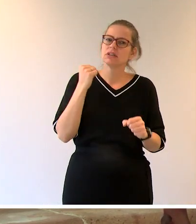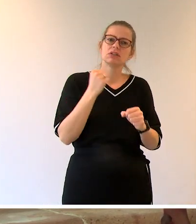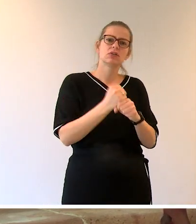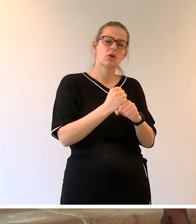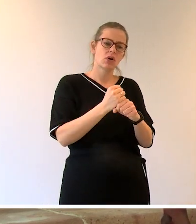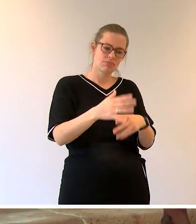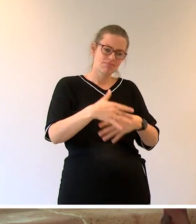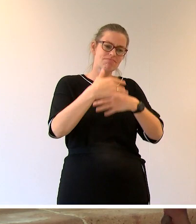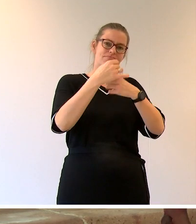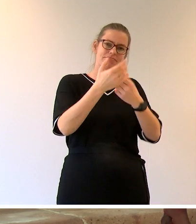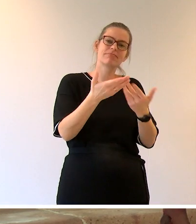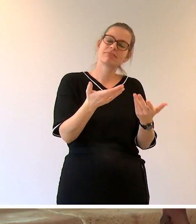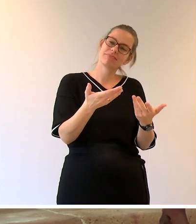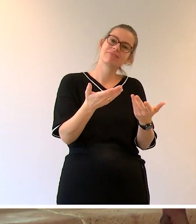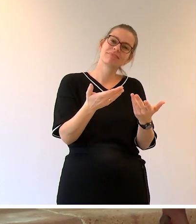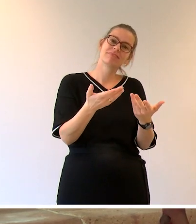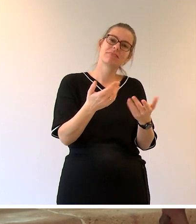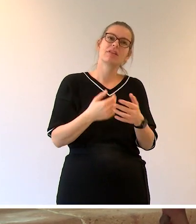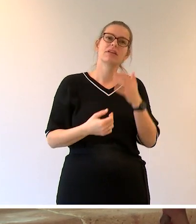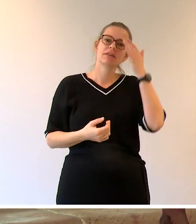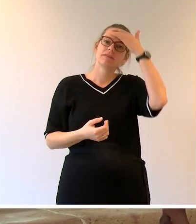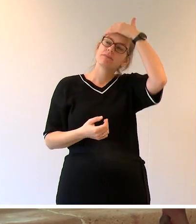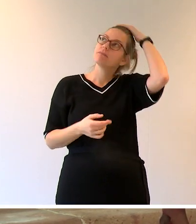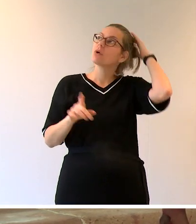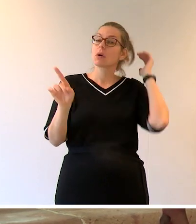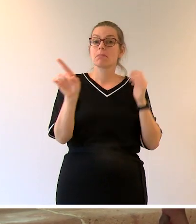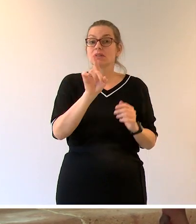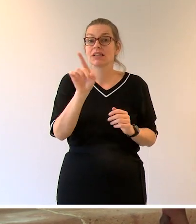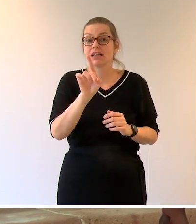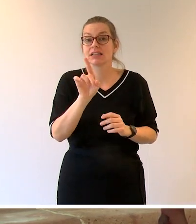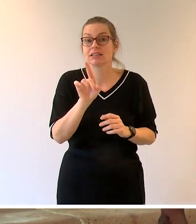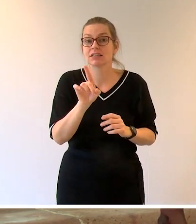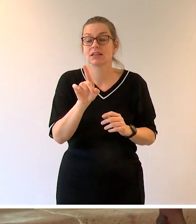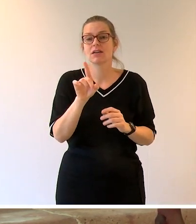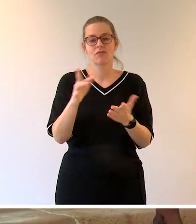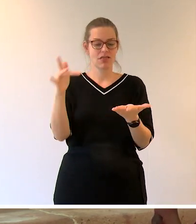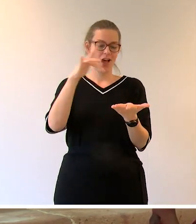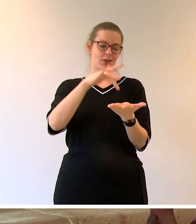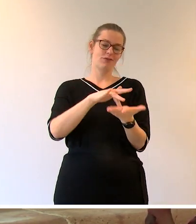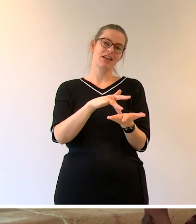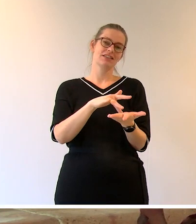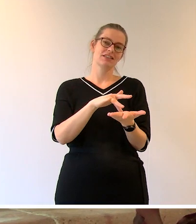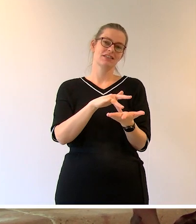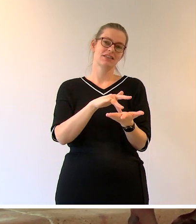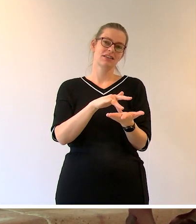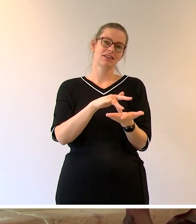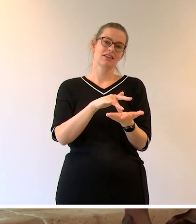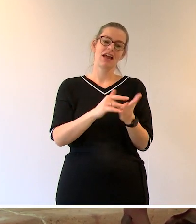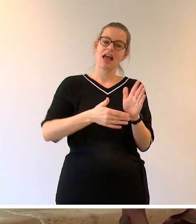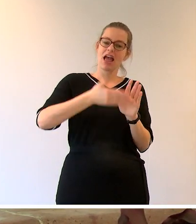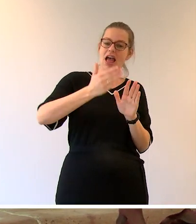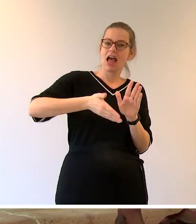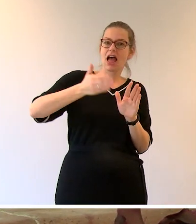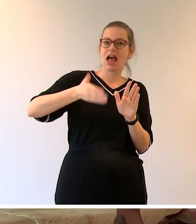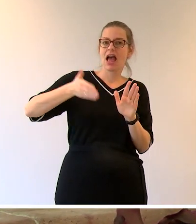redden. Laat dat ook de betekenis van Advent zijn. Dat elk kerstfeest